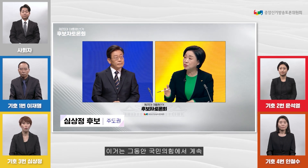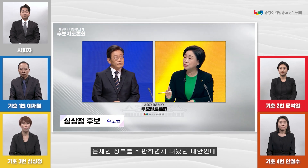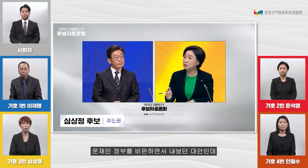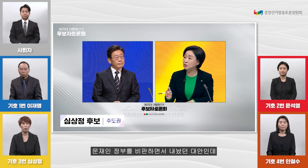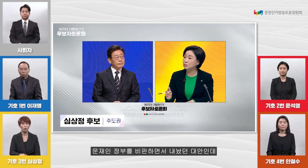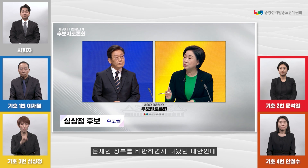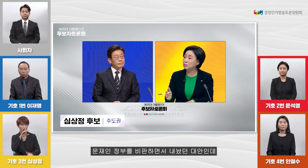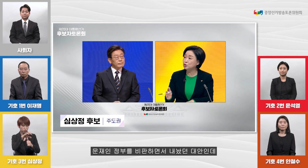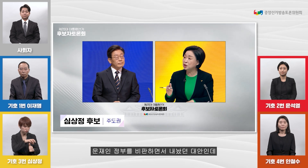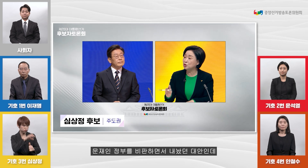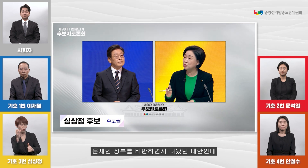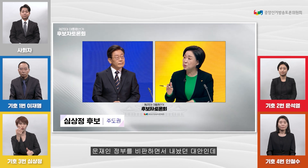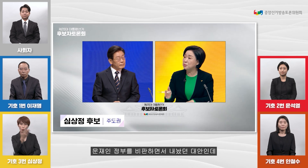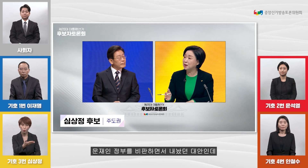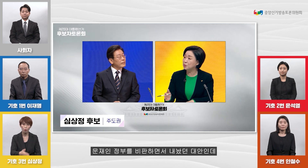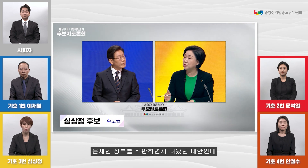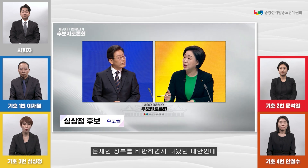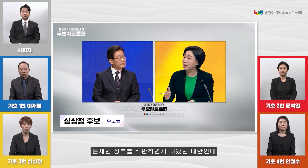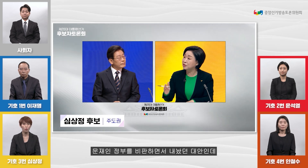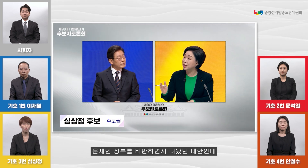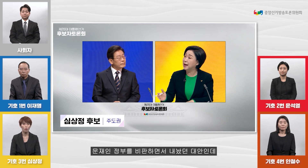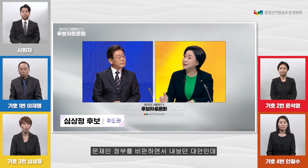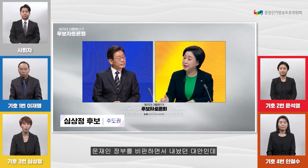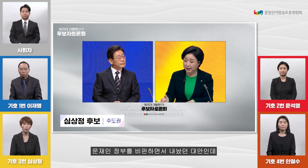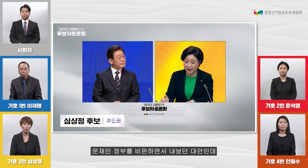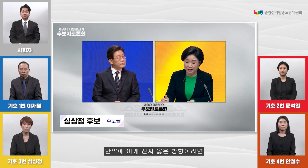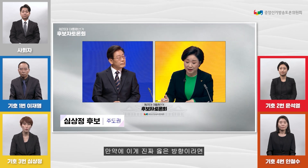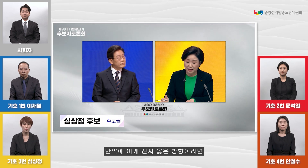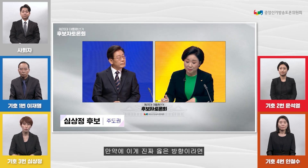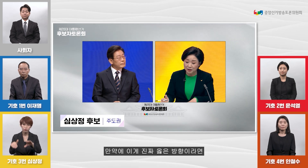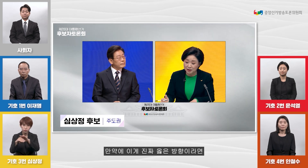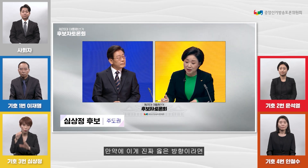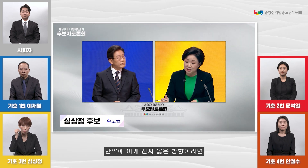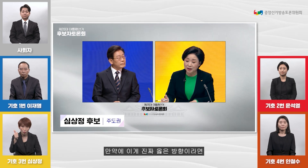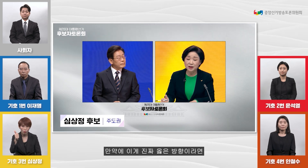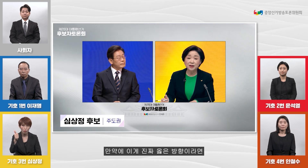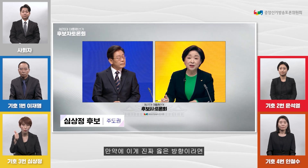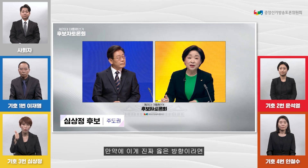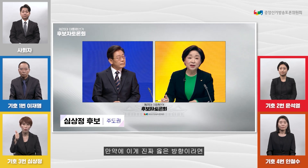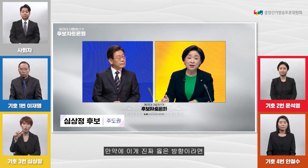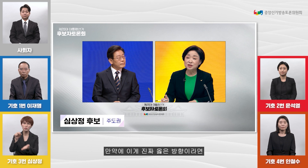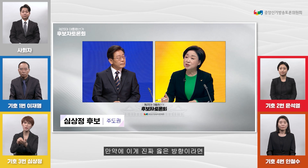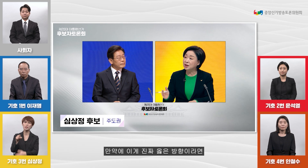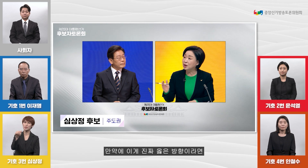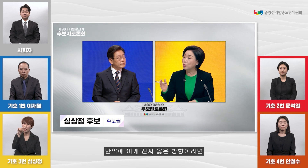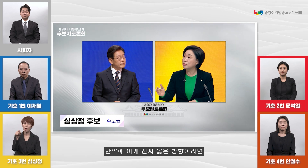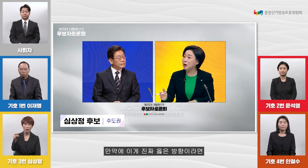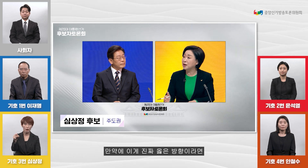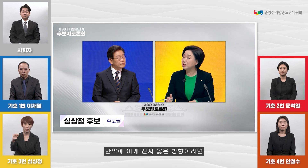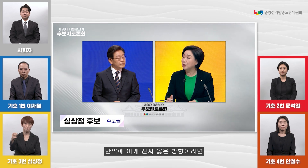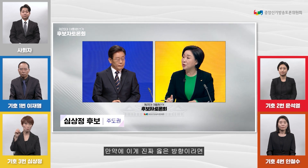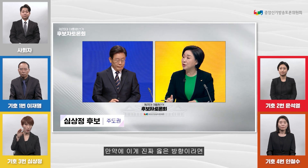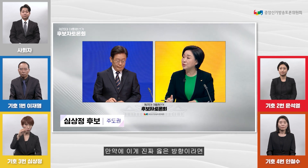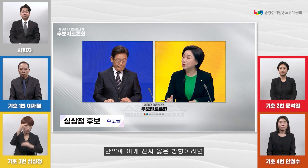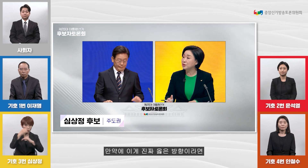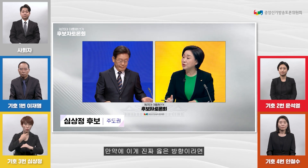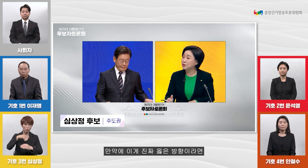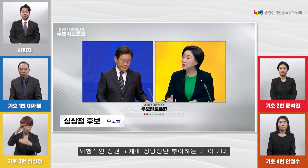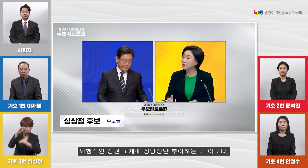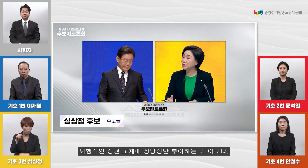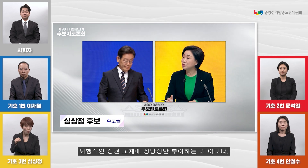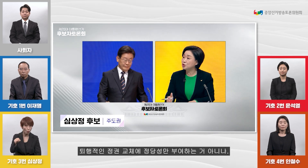계속 문재인 정부를 비판하면서 내놨던 대안인데 만약에 이게 진짜 옳은